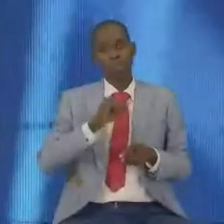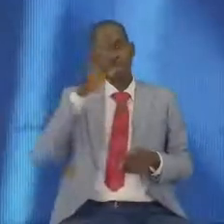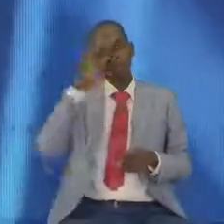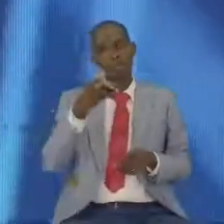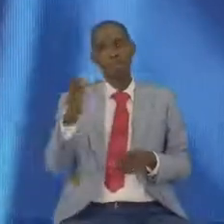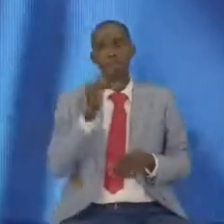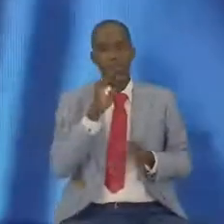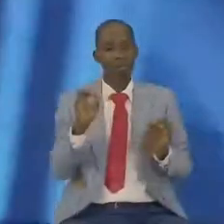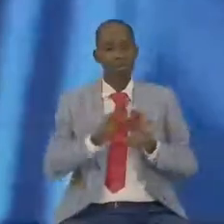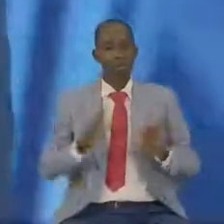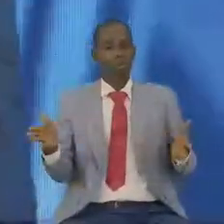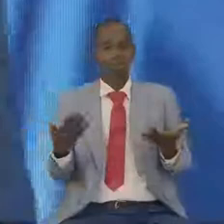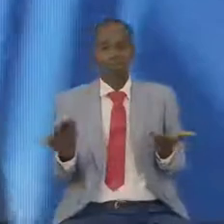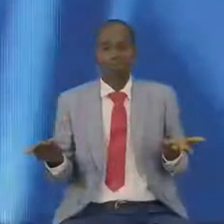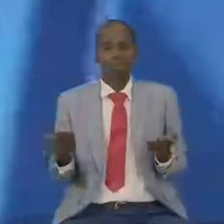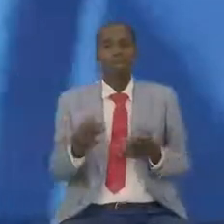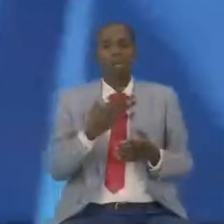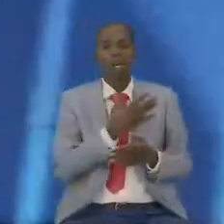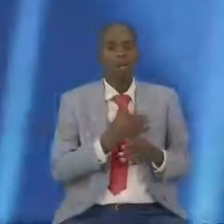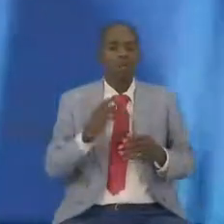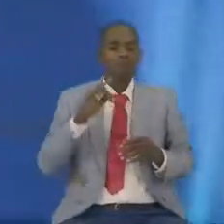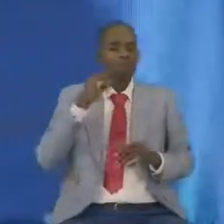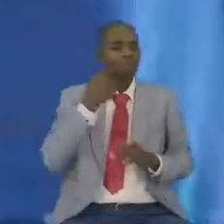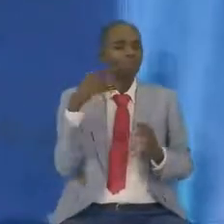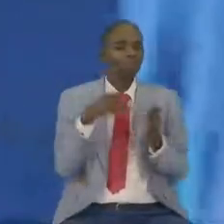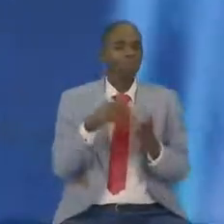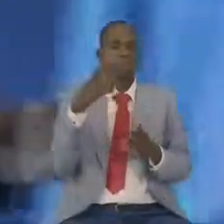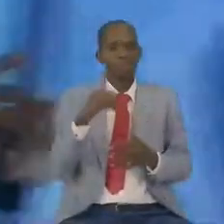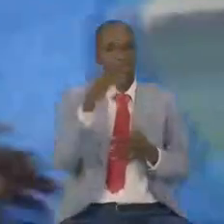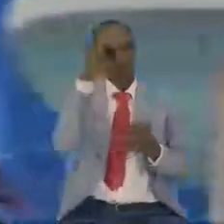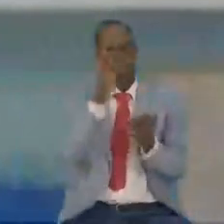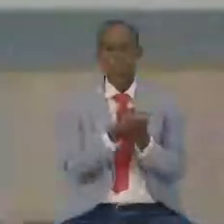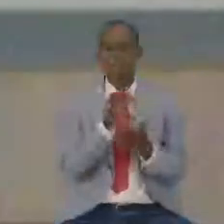homme. Ils sont amers envers le mari.